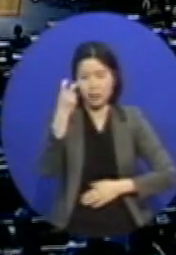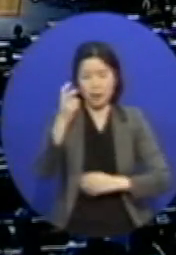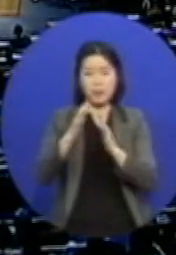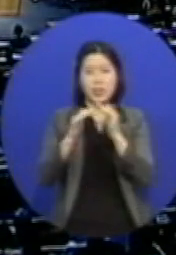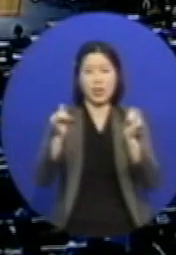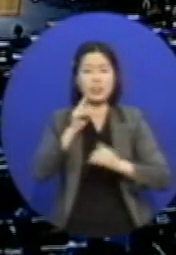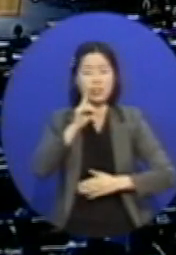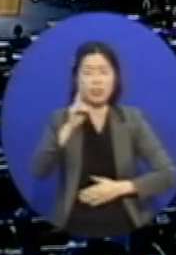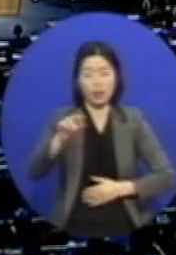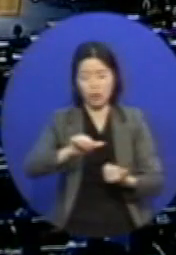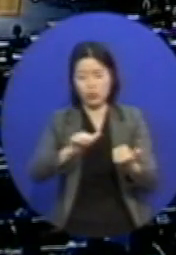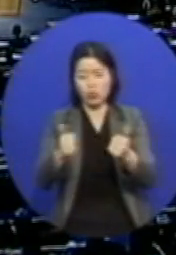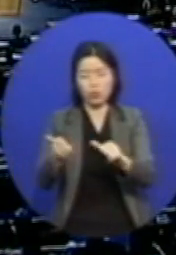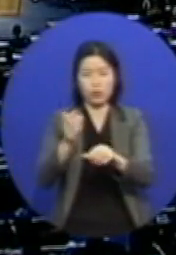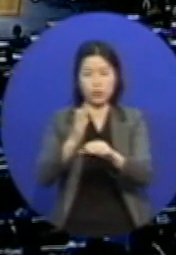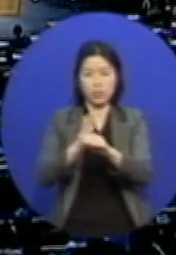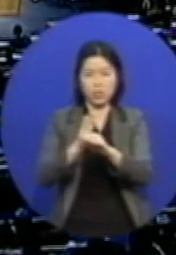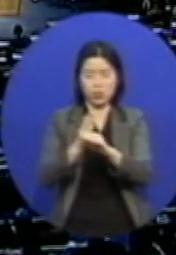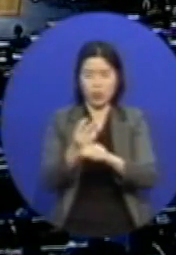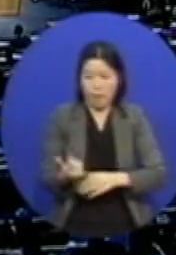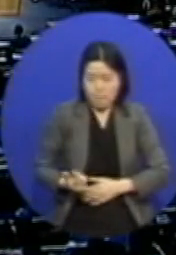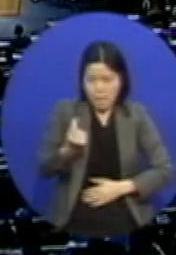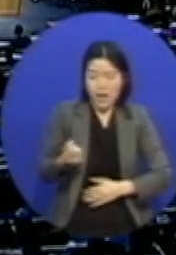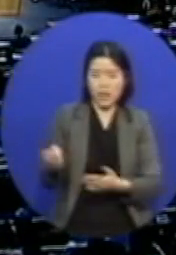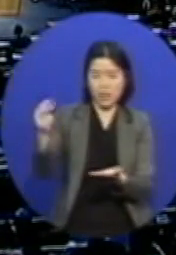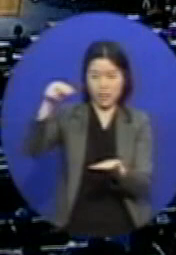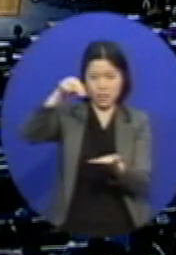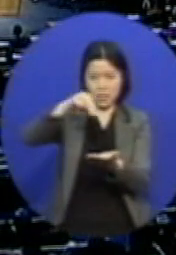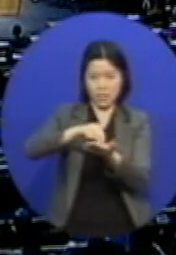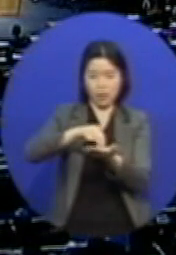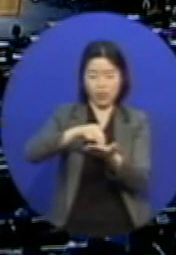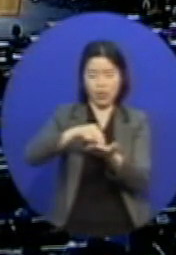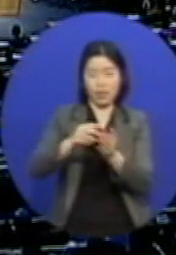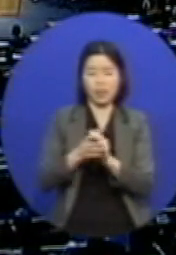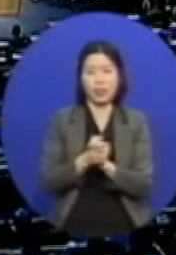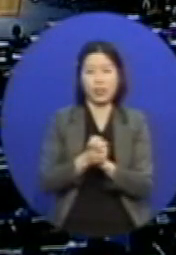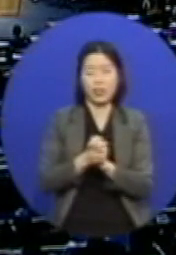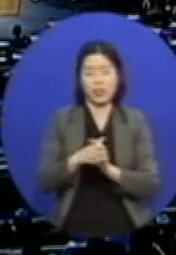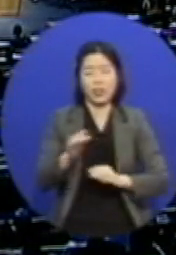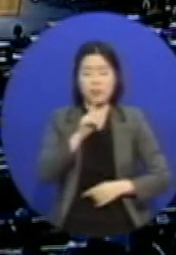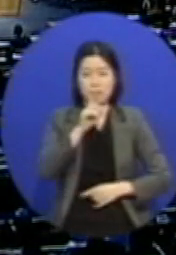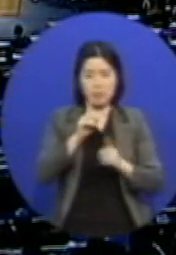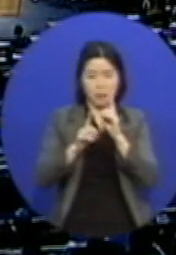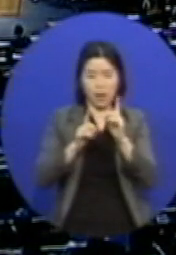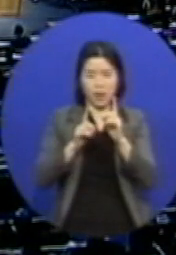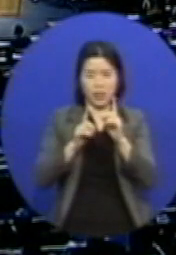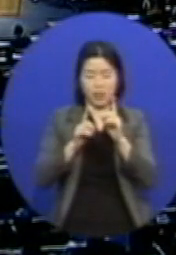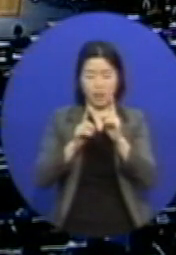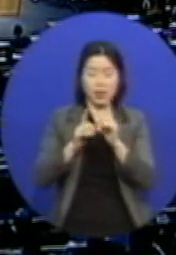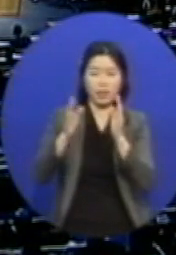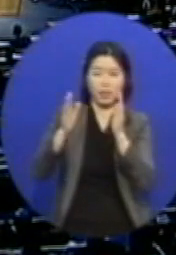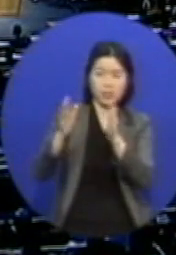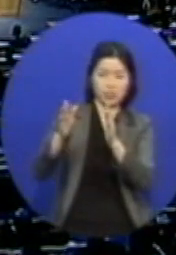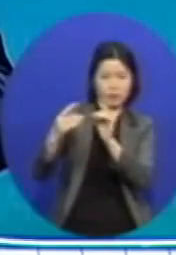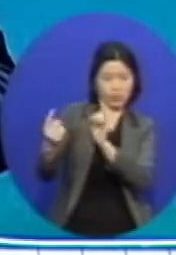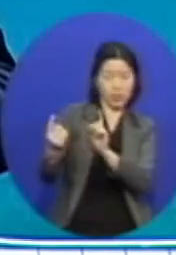죽은 자들 가운데서 빨리 일어나 깨어 일어나라 하시면 말씀을 듣는 대상입니다